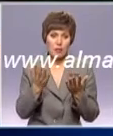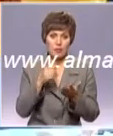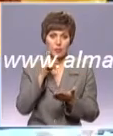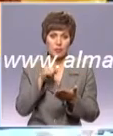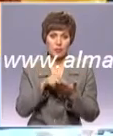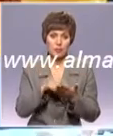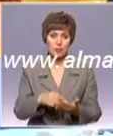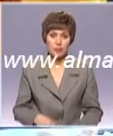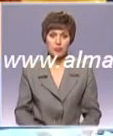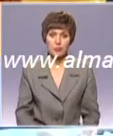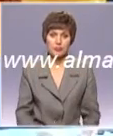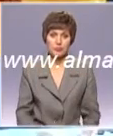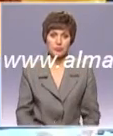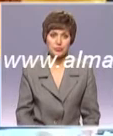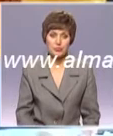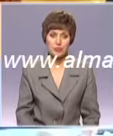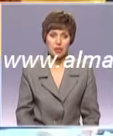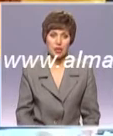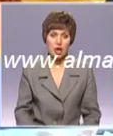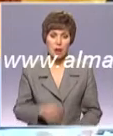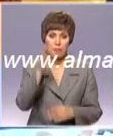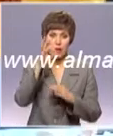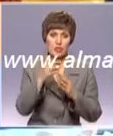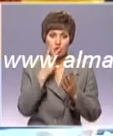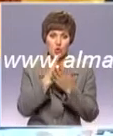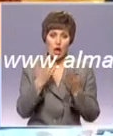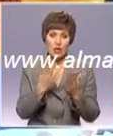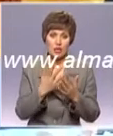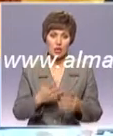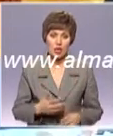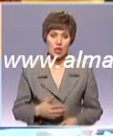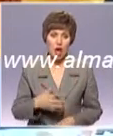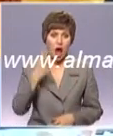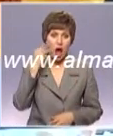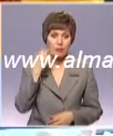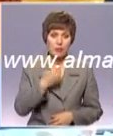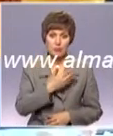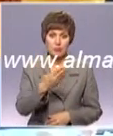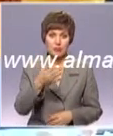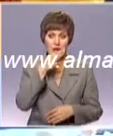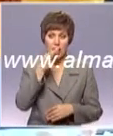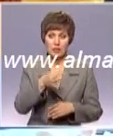деген пайыздық көрсеткіш жылына? Жоқ, Алматыда бізде қазір айтып кетейін,